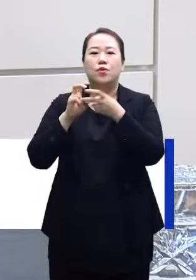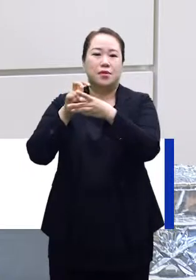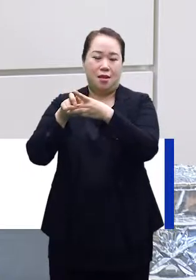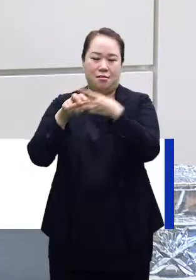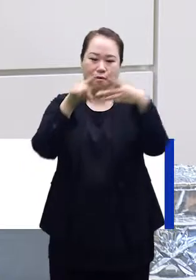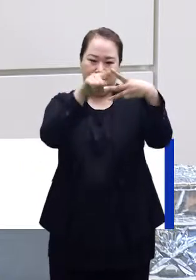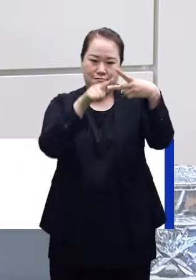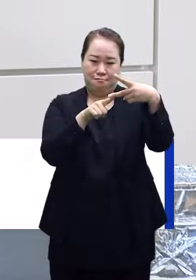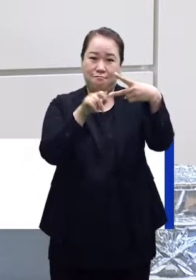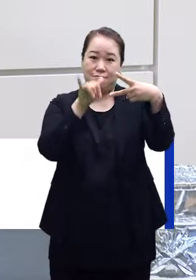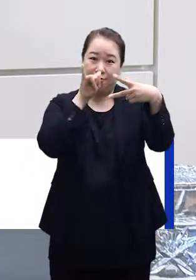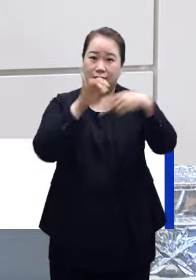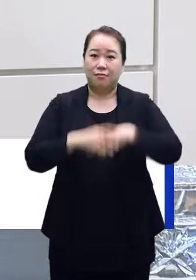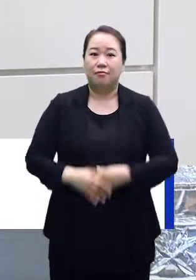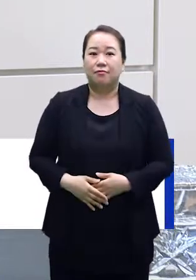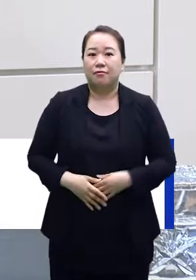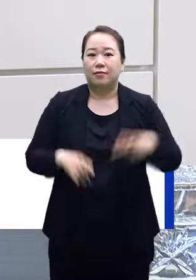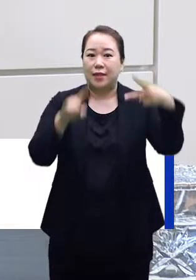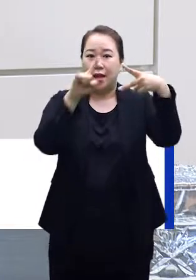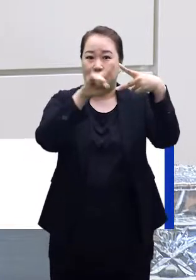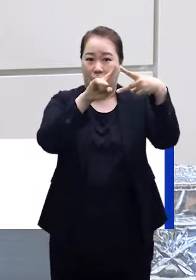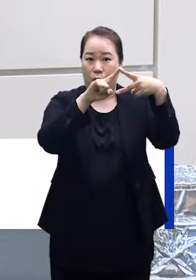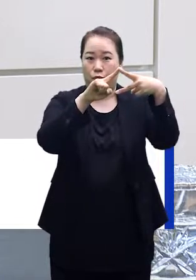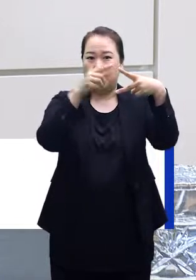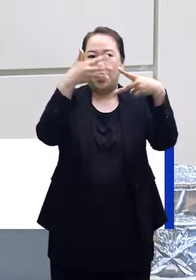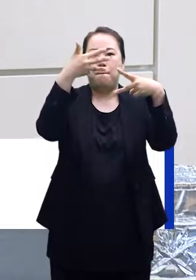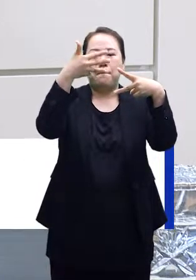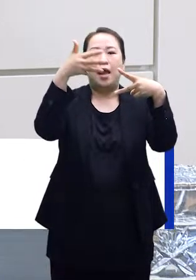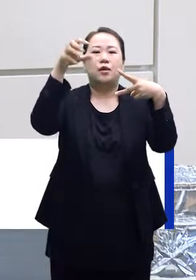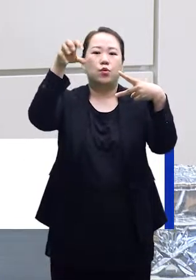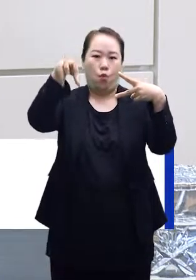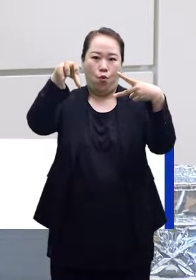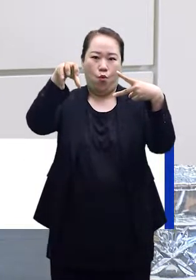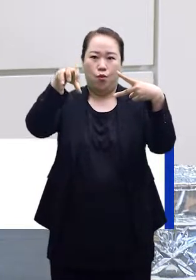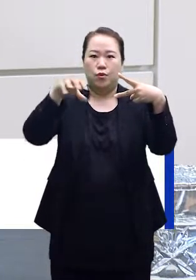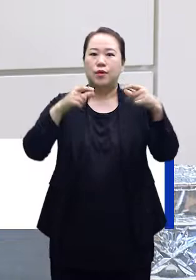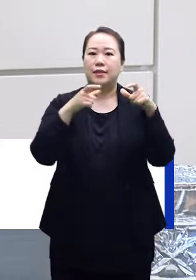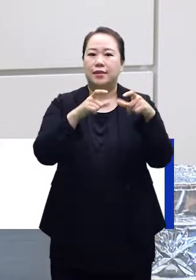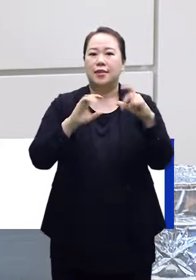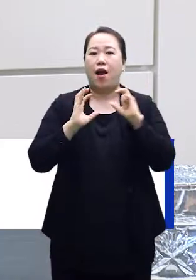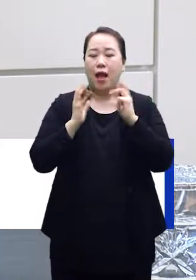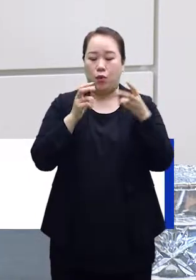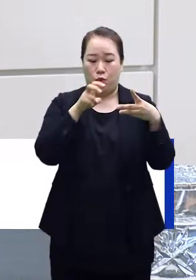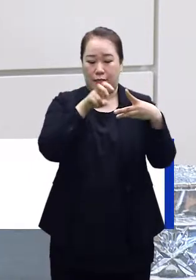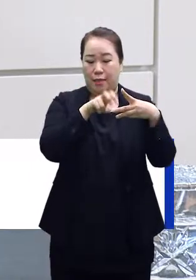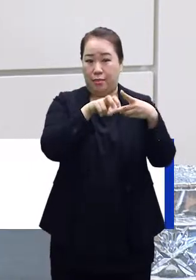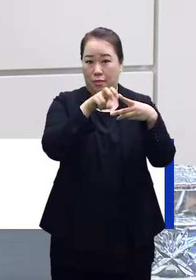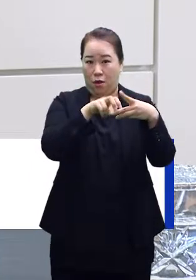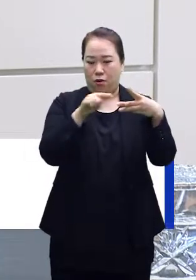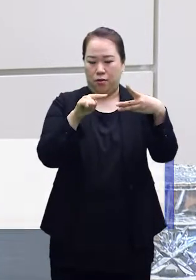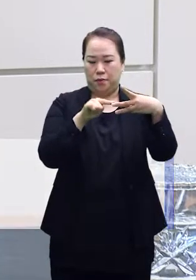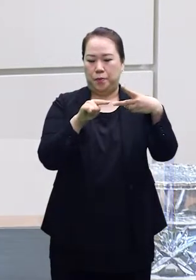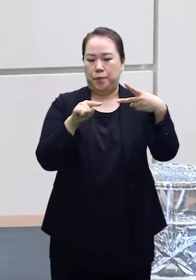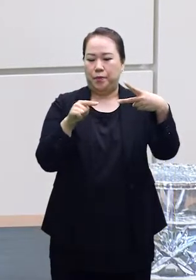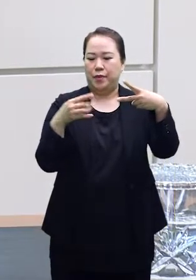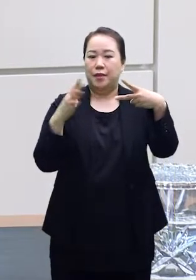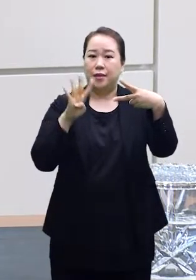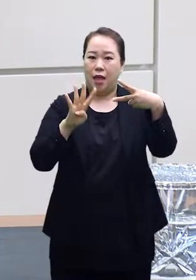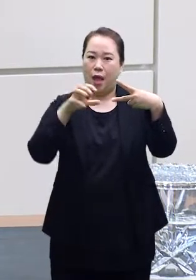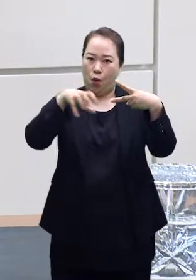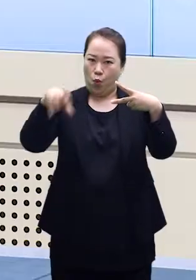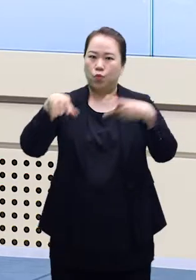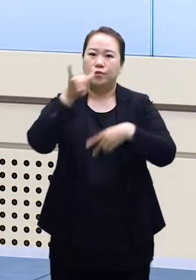현재 강남구에는 다함께 키움센터 8개소, 지역아동센터 4개소가 있습니다.